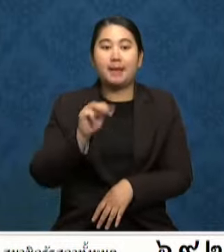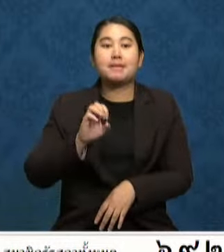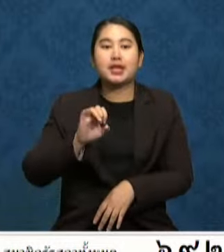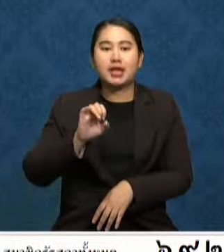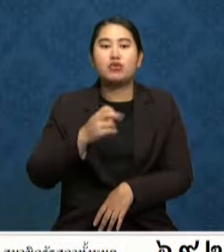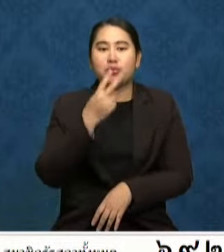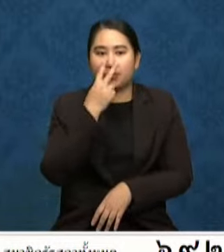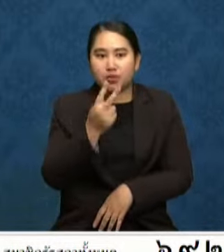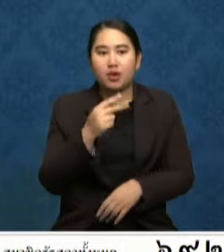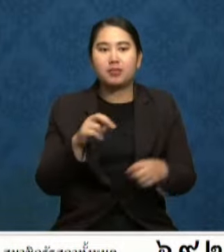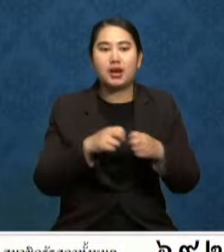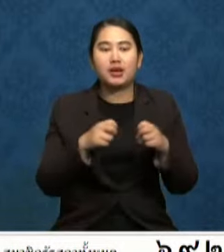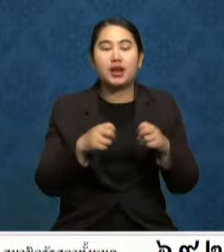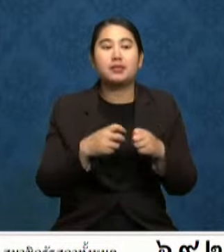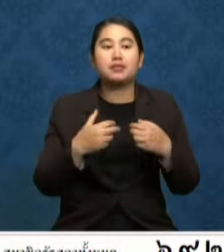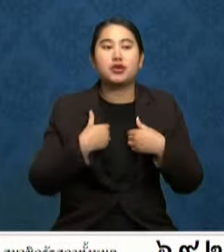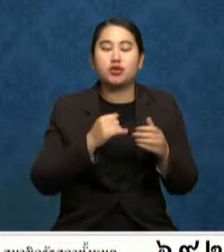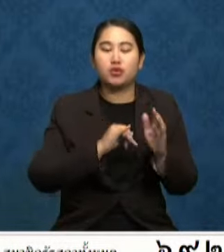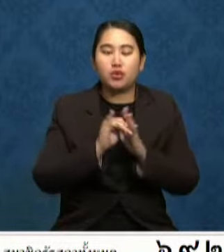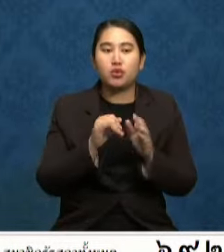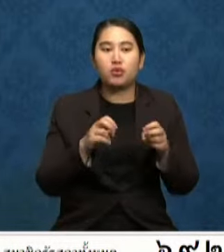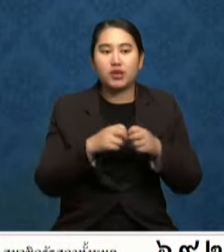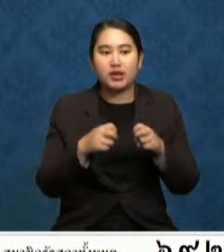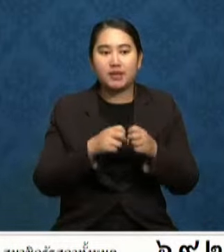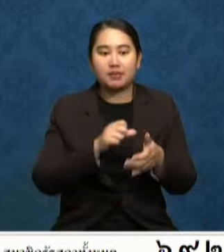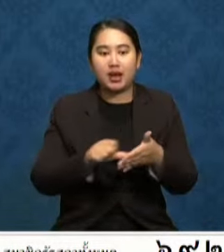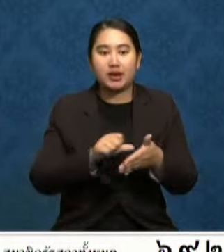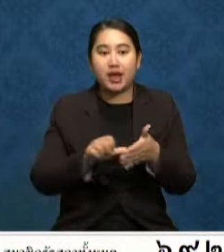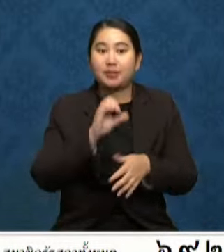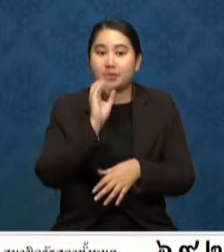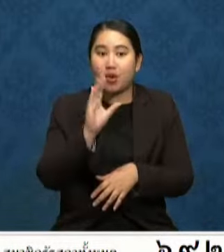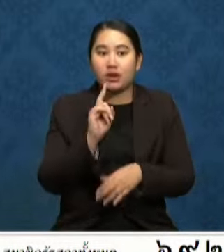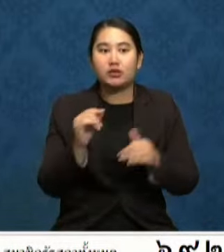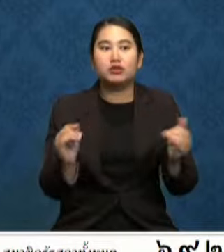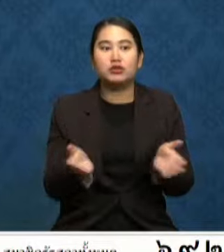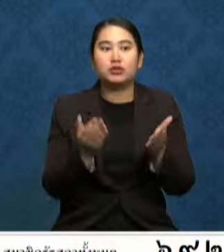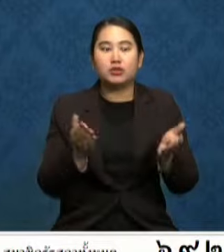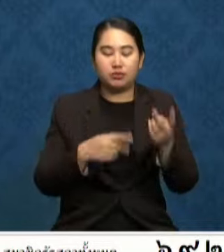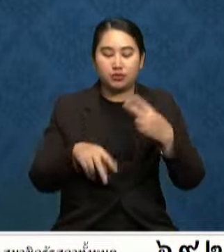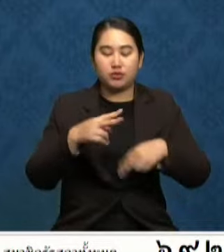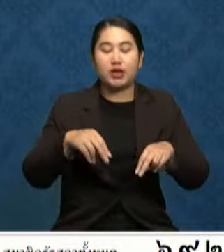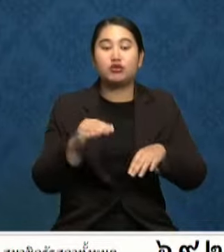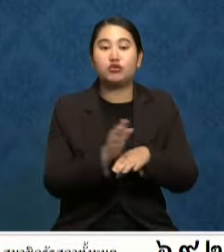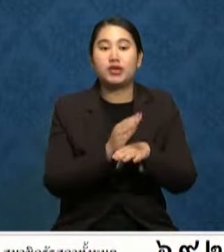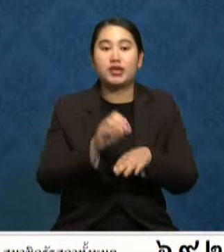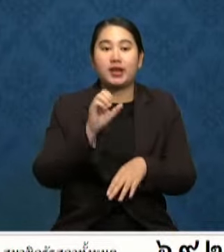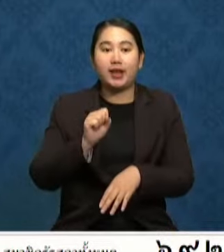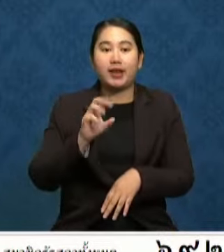เขามองไ้ SME ปัญหา พมาวธีแก่เขากบอกว่ากจะส่งเสิใปกป้อง SME